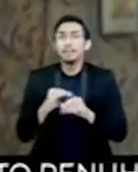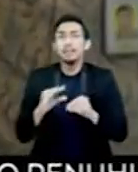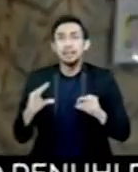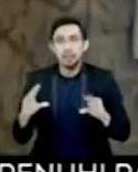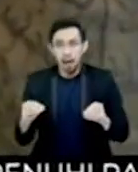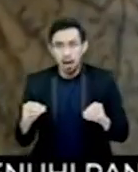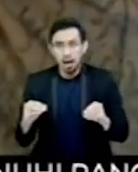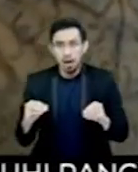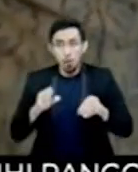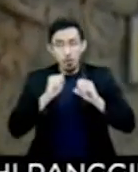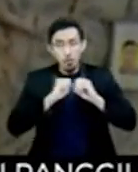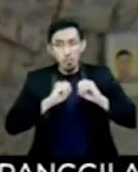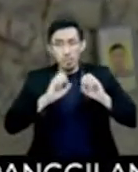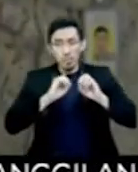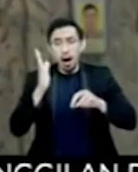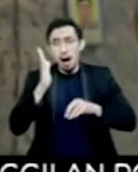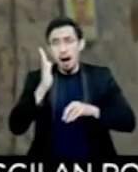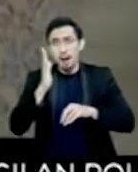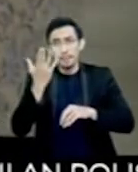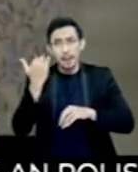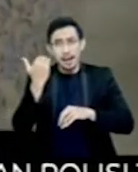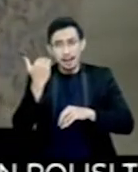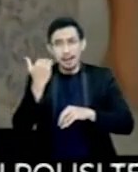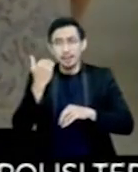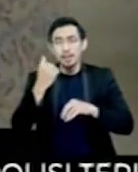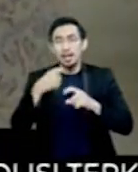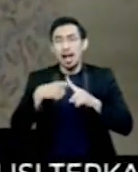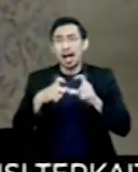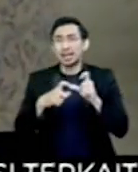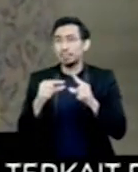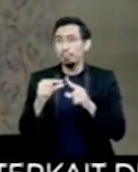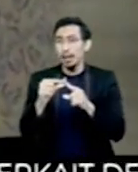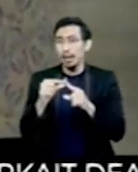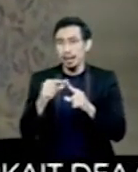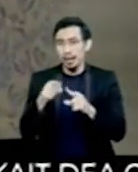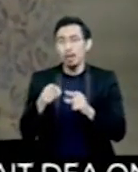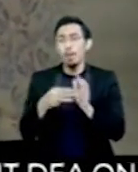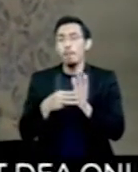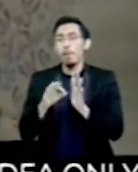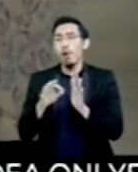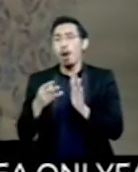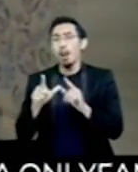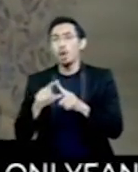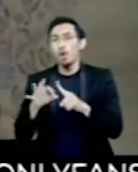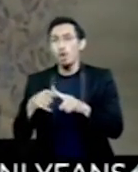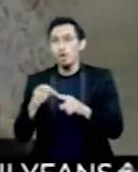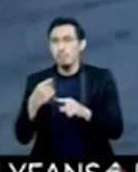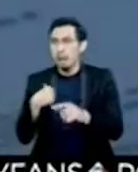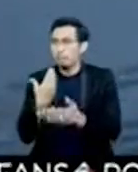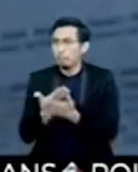pers Rabu kemarin kepala KSP Moeldoko menegaskan KSP tak pernah sepeserpun minta uang ke walikota Cirebon